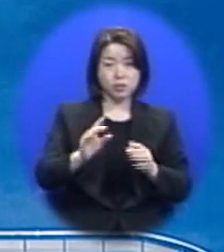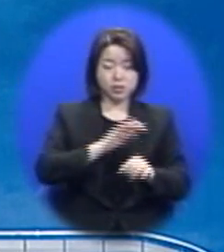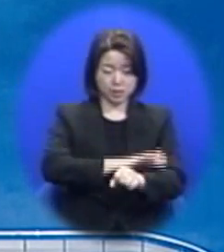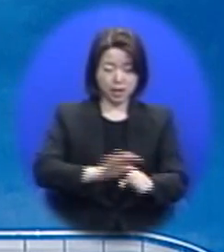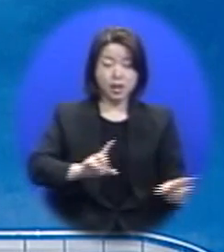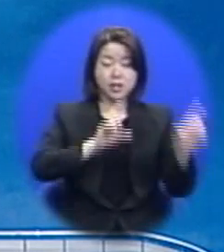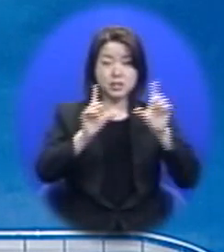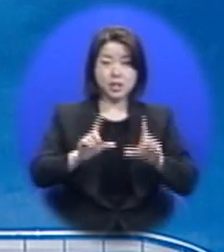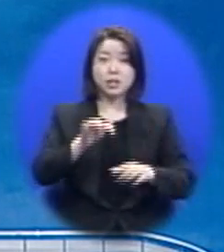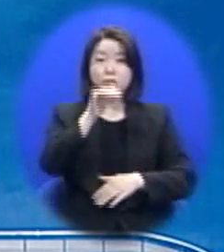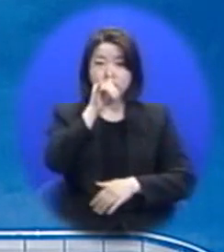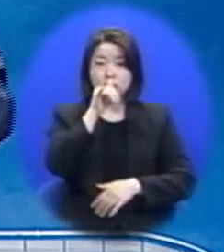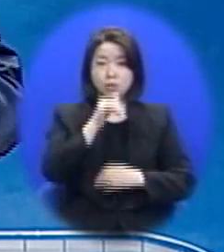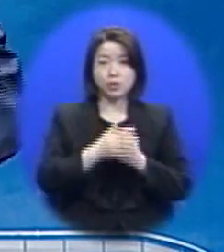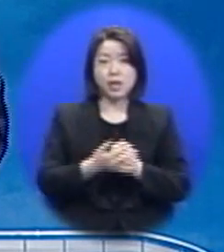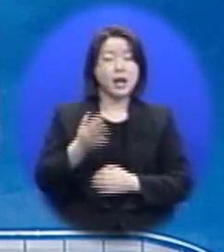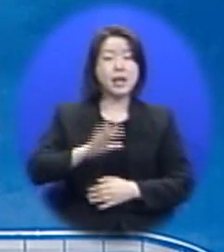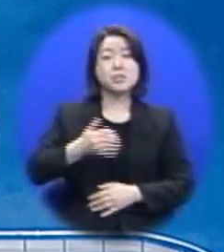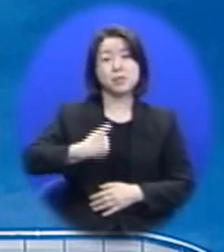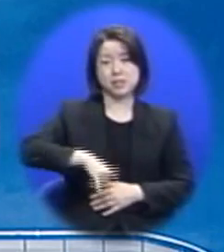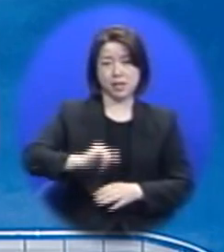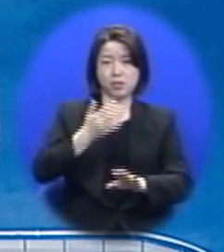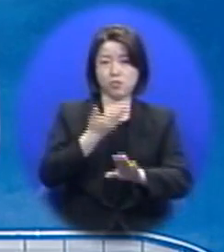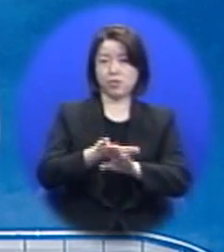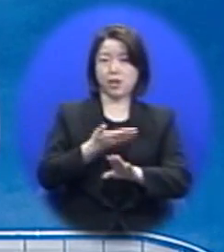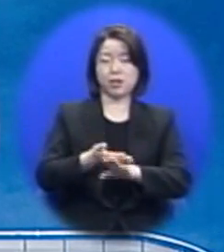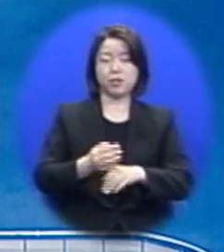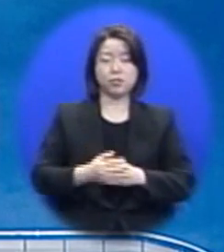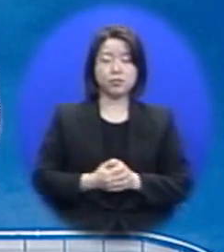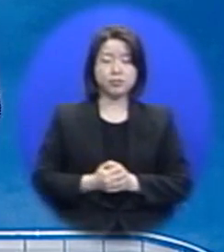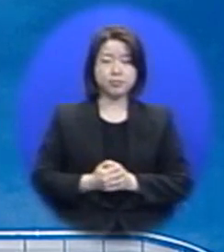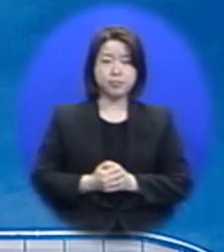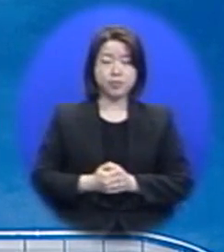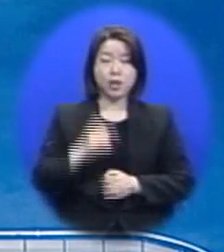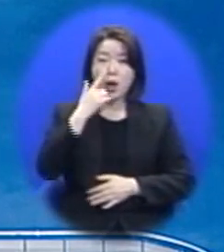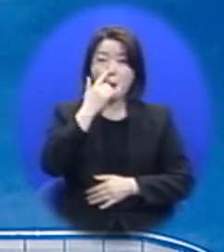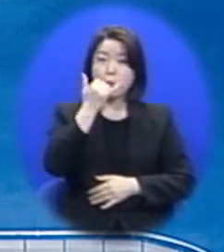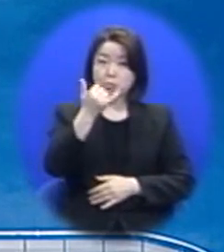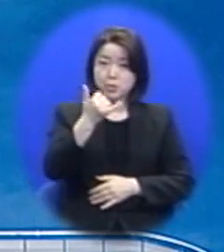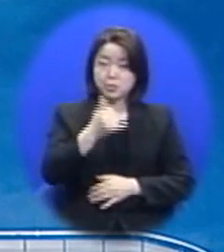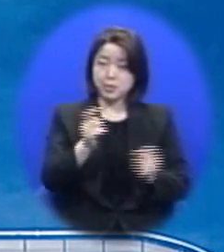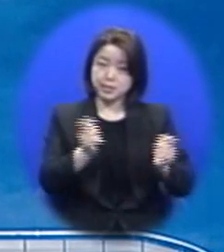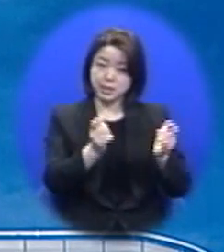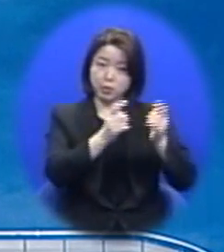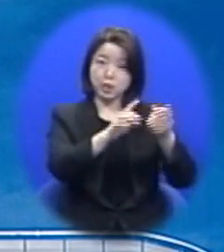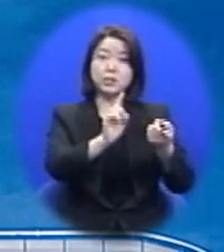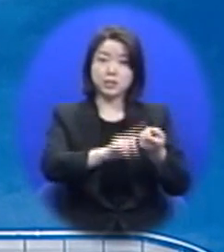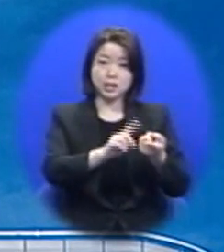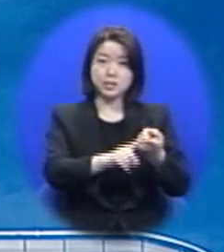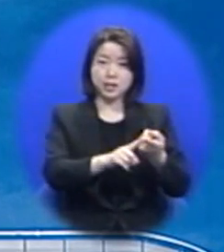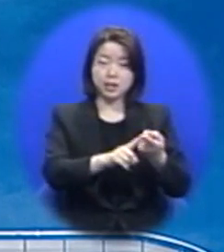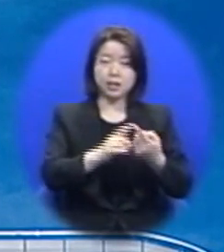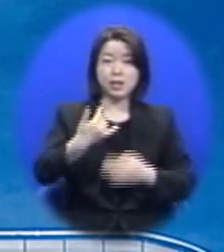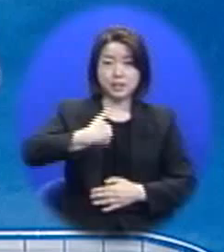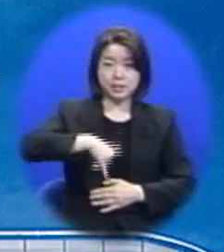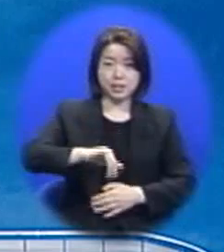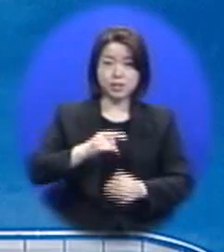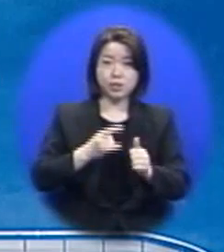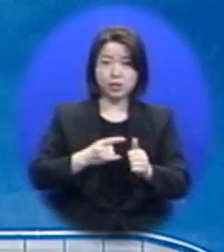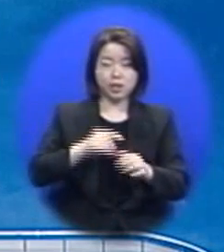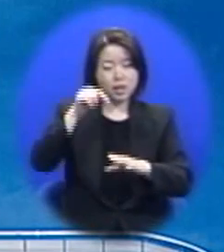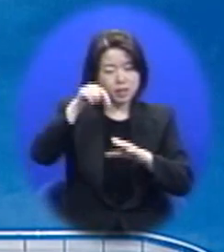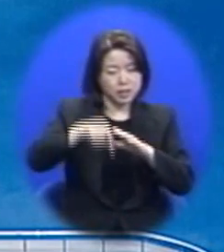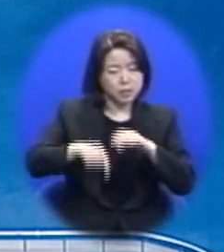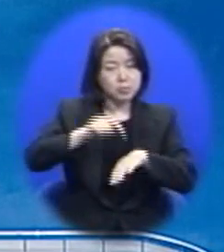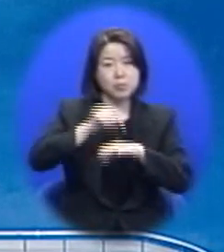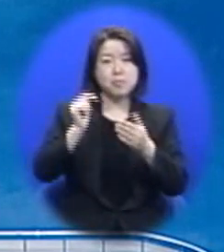살기도 하죠. 자녀들은 다릅니다. 엄마 아빠가 싸웠다는 것 자체가 자녀들에게는 깊은